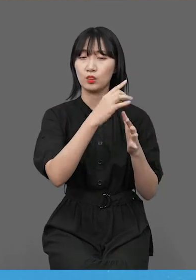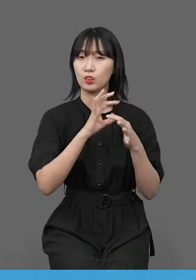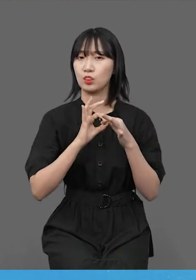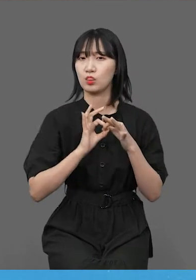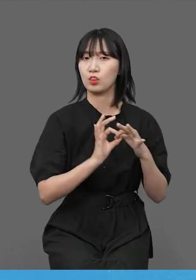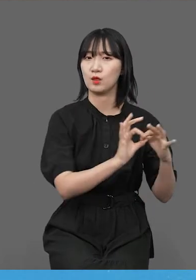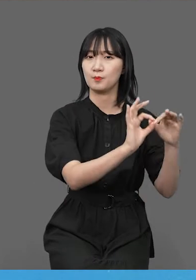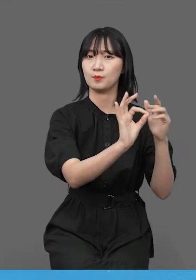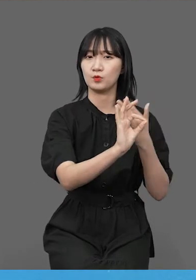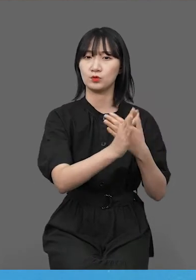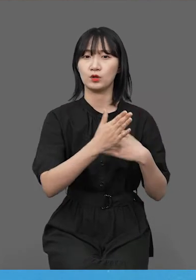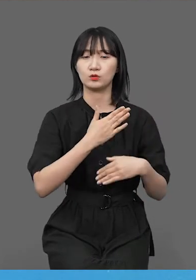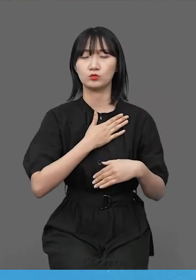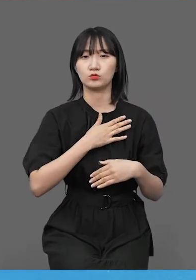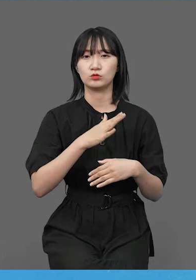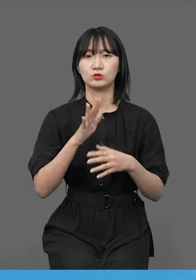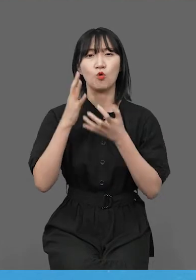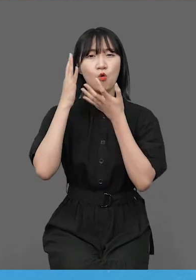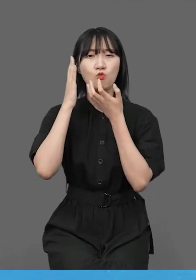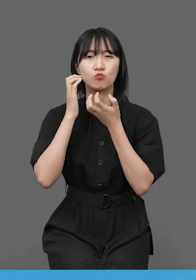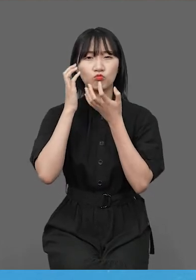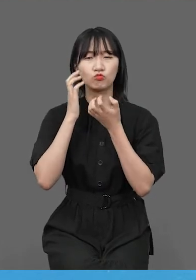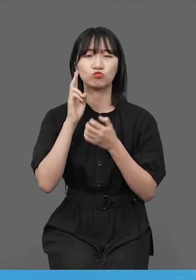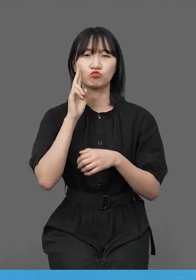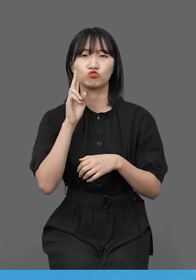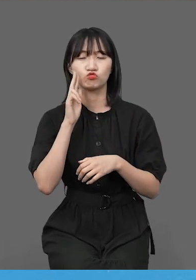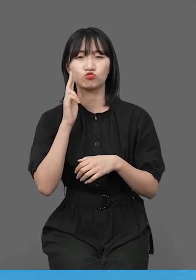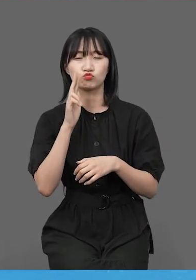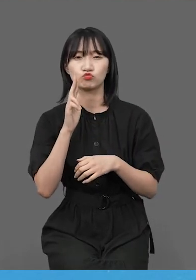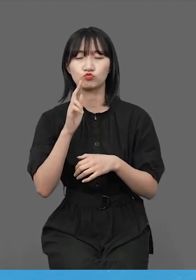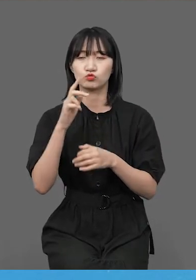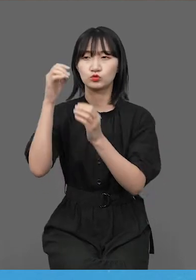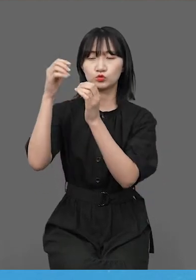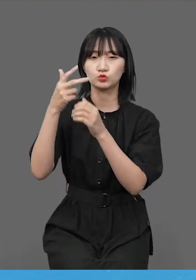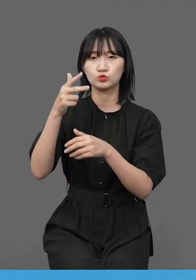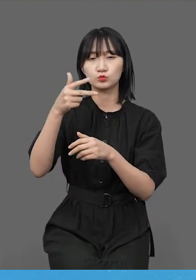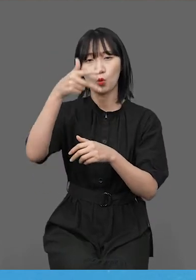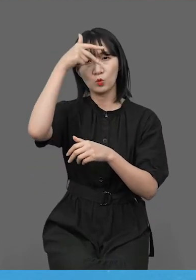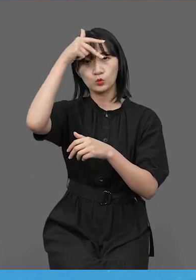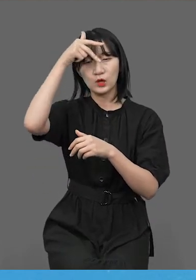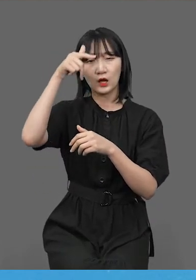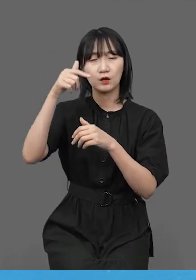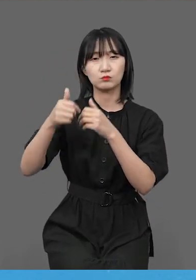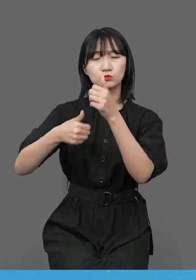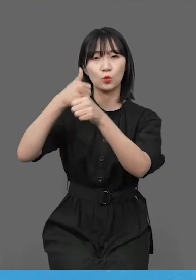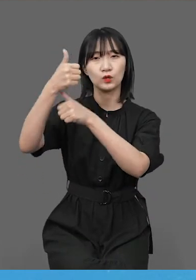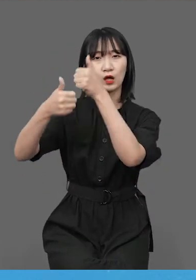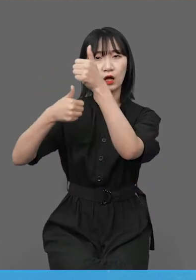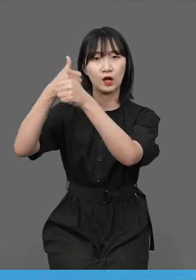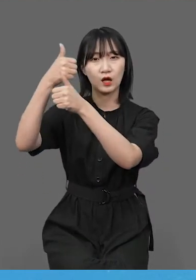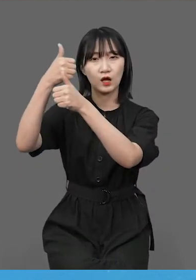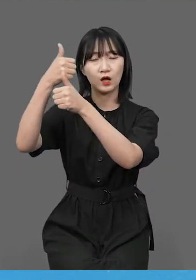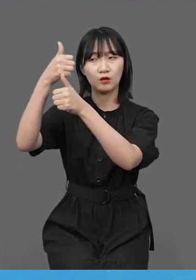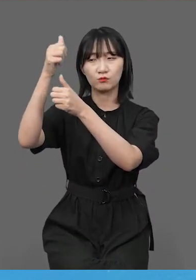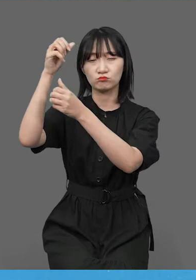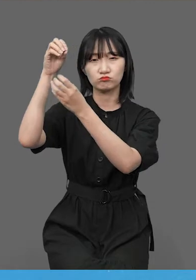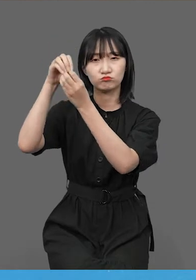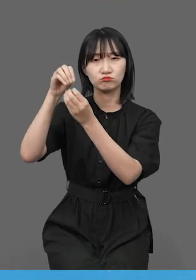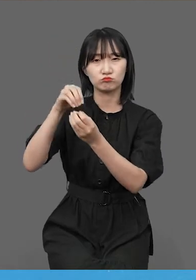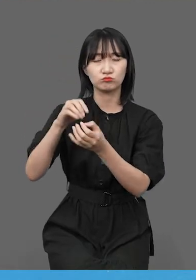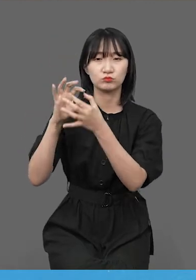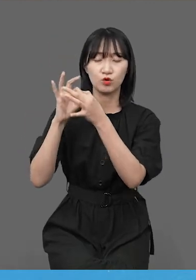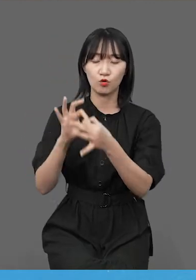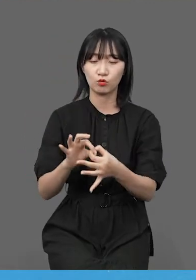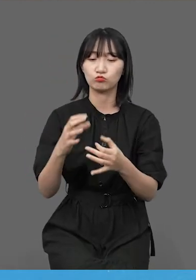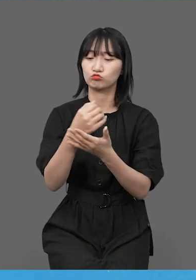따른다면은 저도 유인원으로부터 온 조상으로부터 계속 물려와서 우연히 우리 어머니 아버지가 만나서 우연히 막내